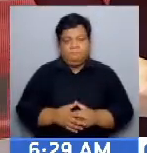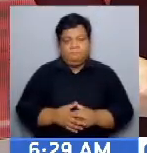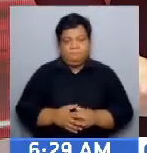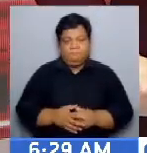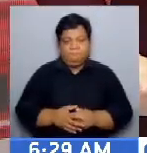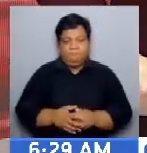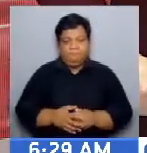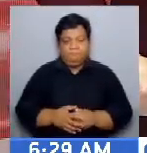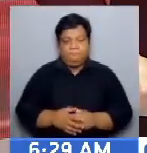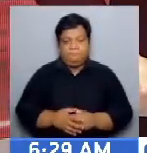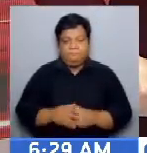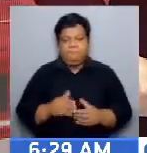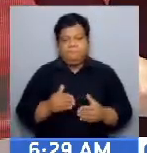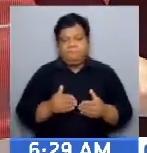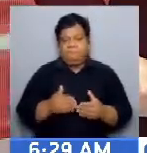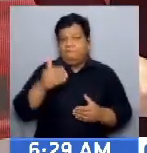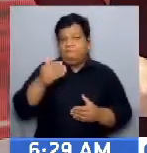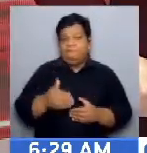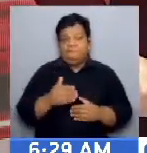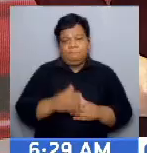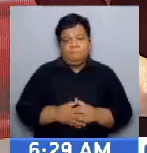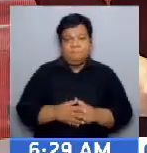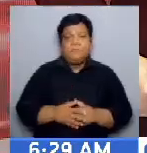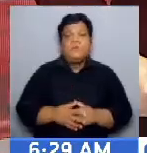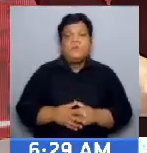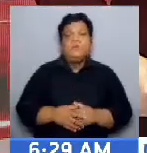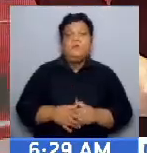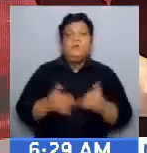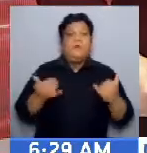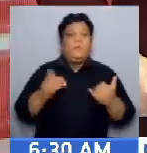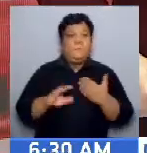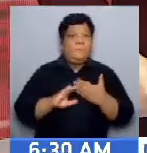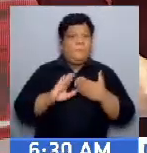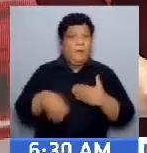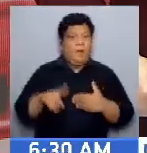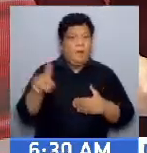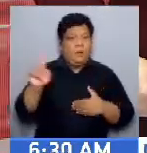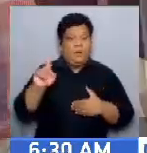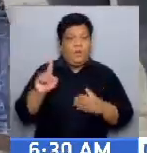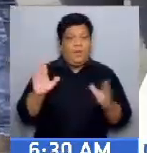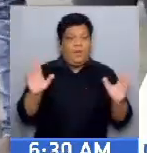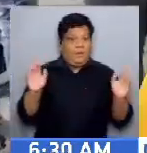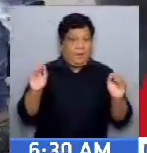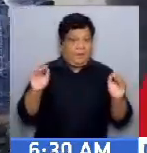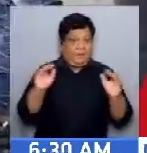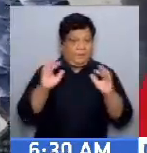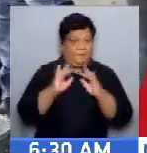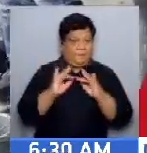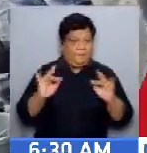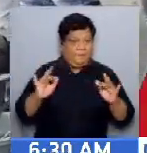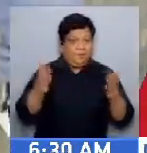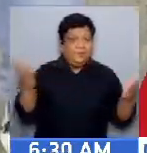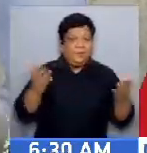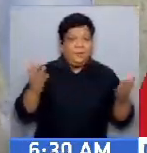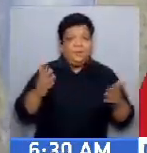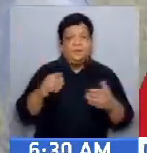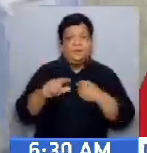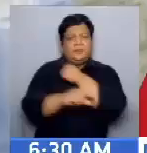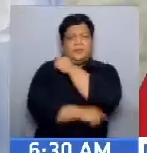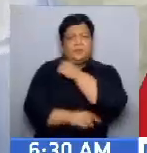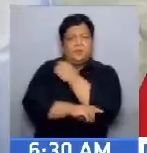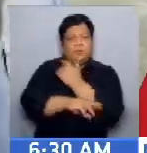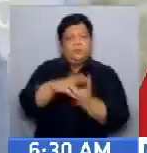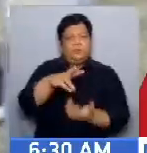Salamat, Mantani. Samantala, nagbabalik po ang Alimango Festival sa Calawag, Quezon. Ginawang makahulugan ng lokal na